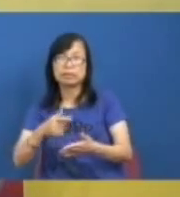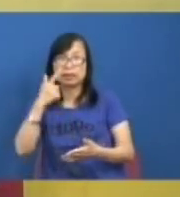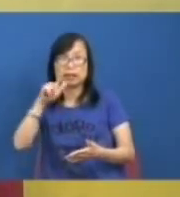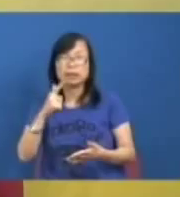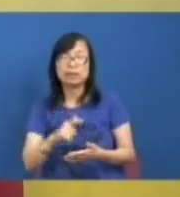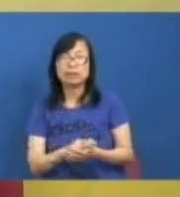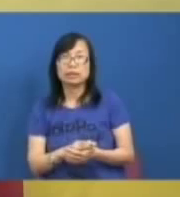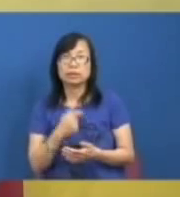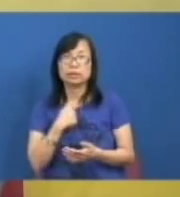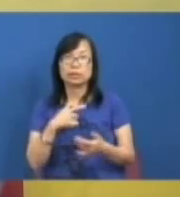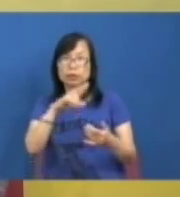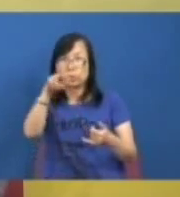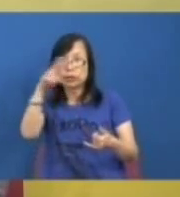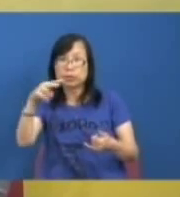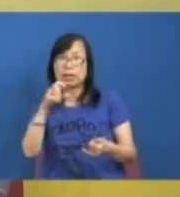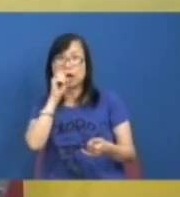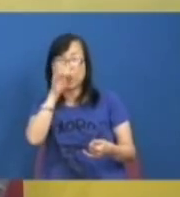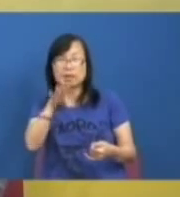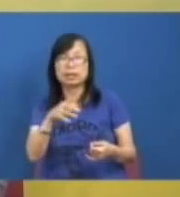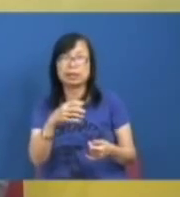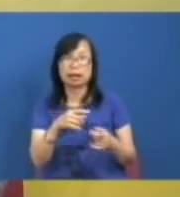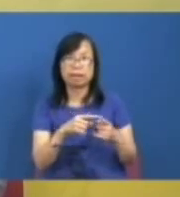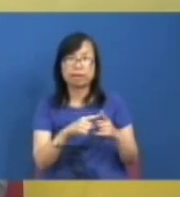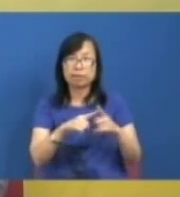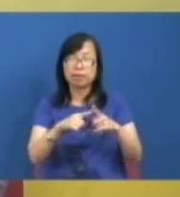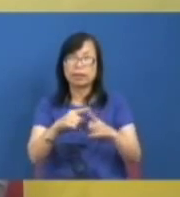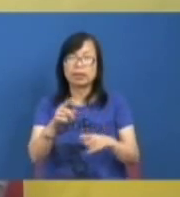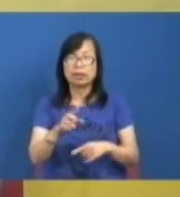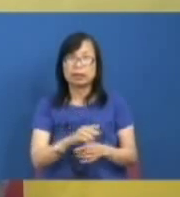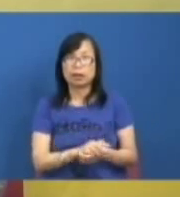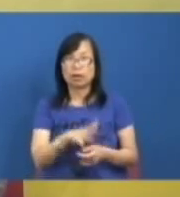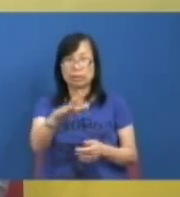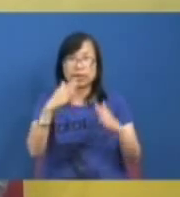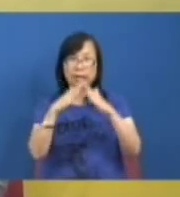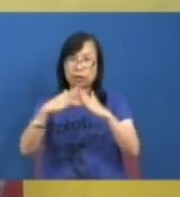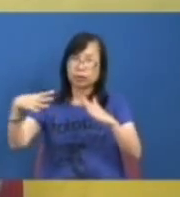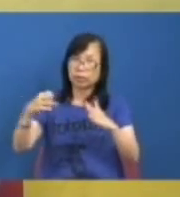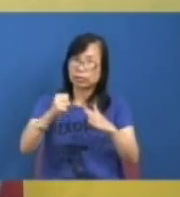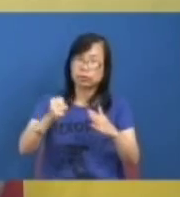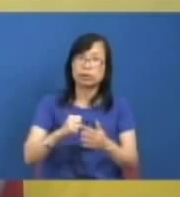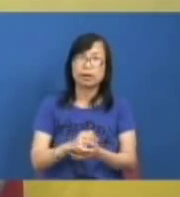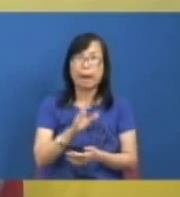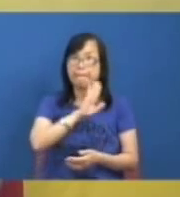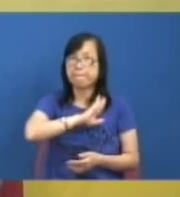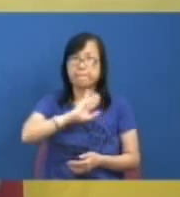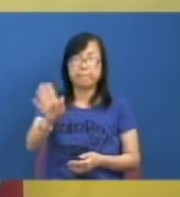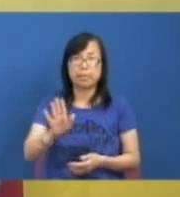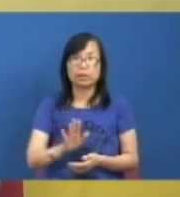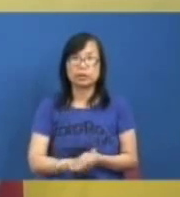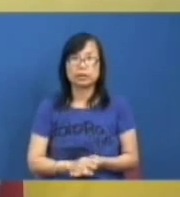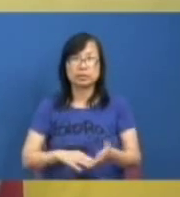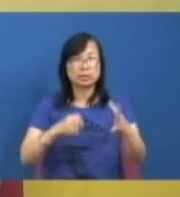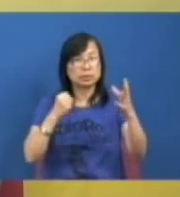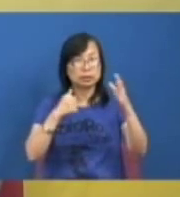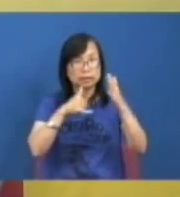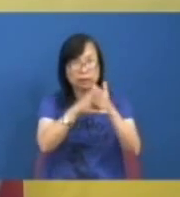咧，我哋都會積極呼籲啲居民咧，可能你係個業權擁有者，但係咧都唔應該。即係封閉